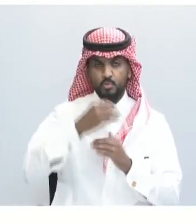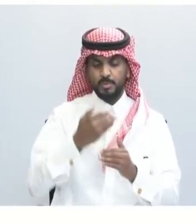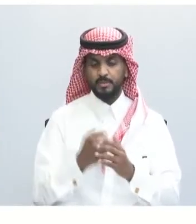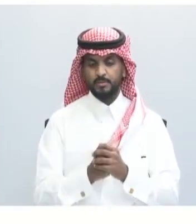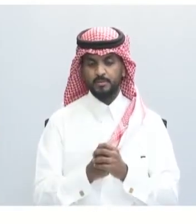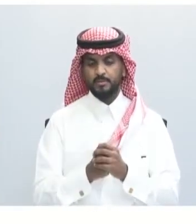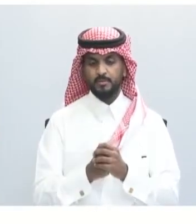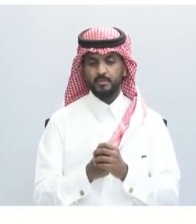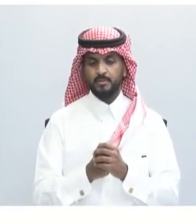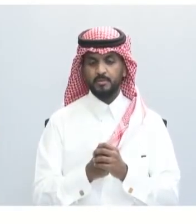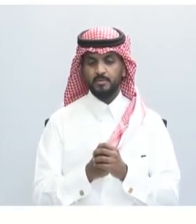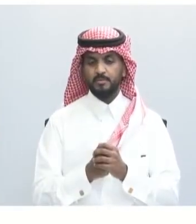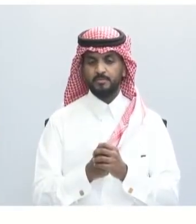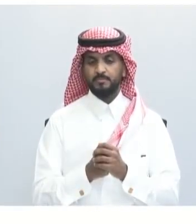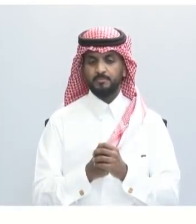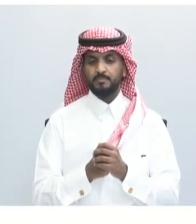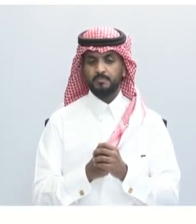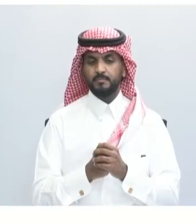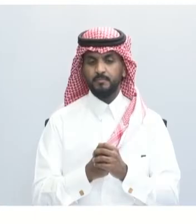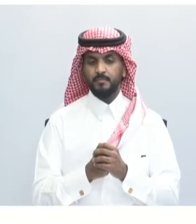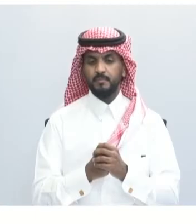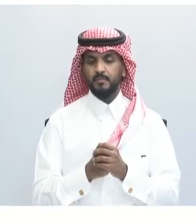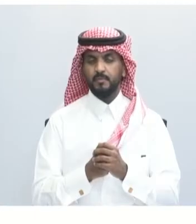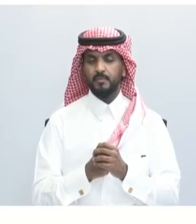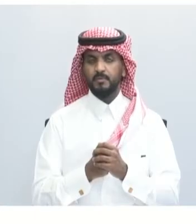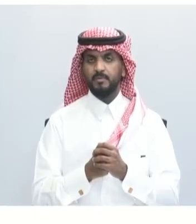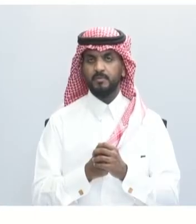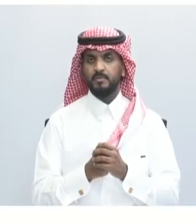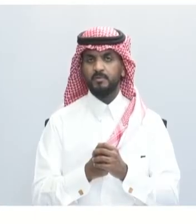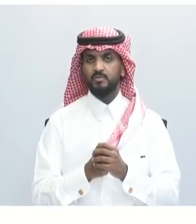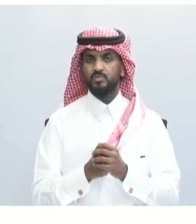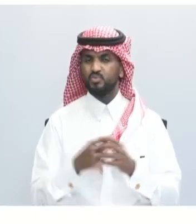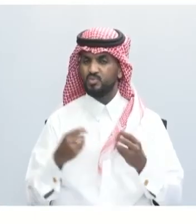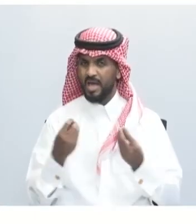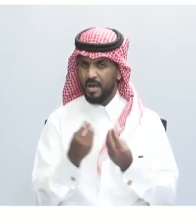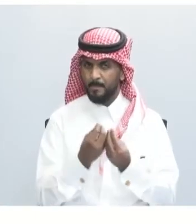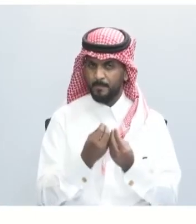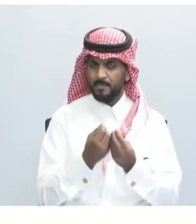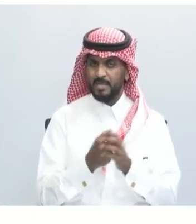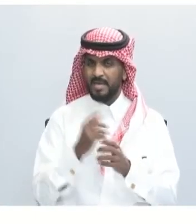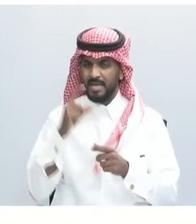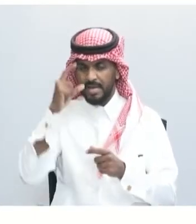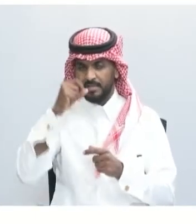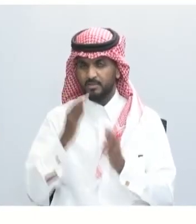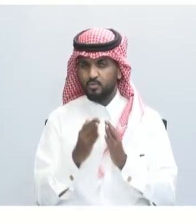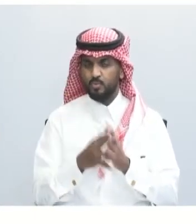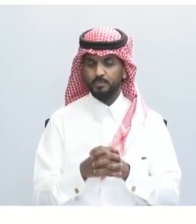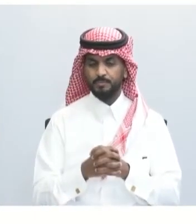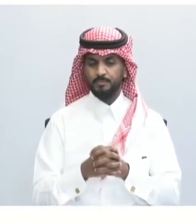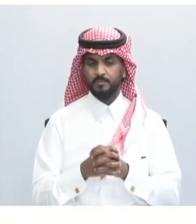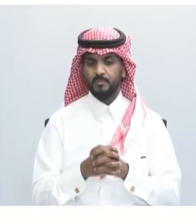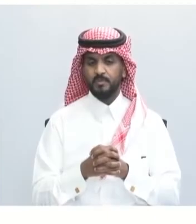وعدد الساعات الكافيه فما هي المشاكل التي قد تصاحب قله النوم وينتج عنها